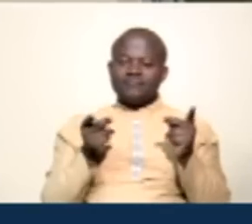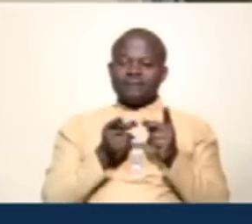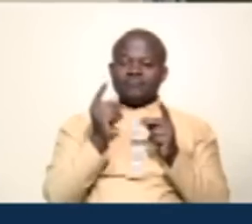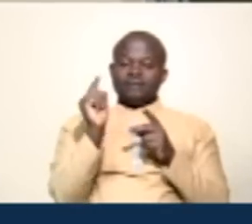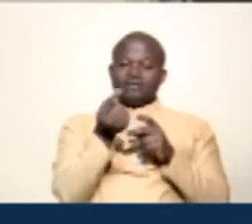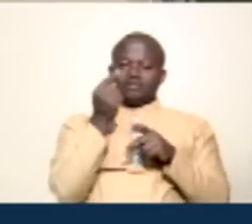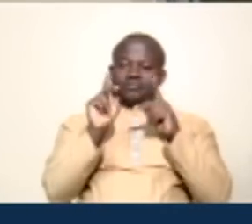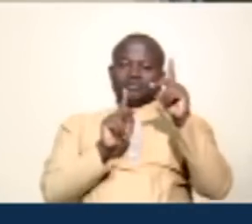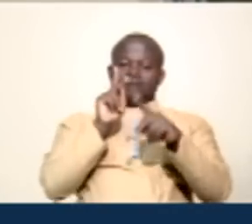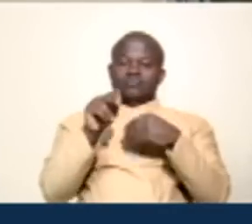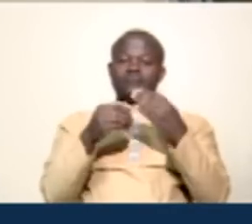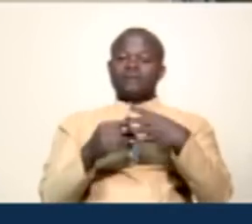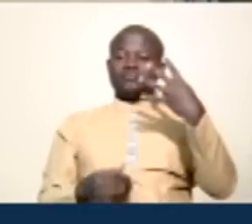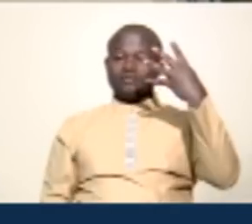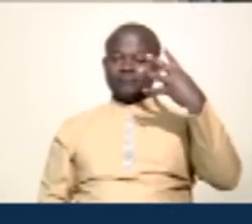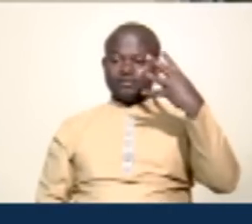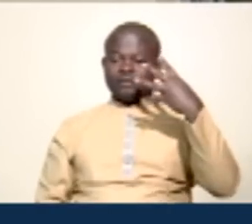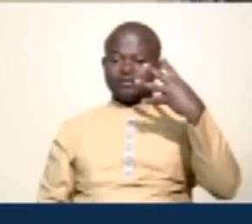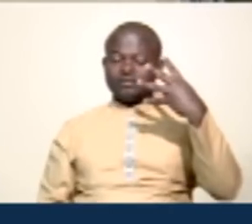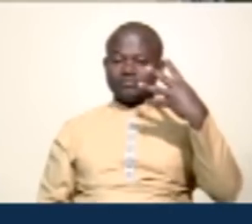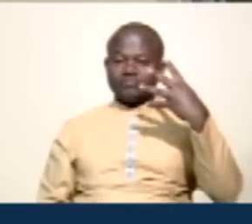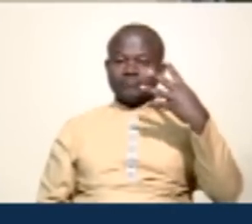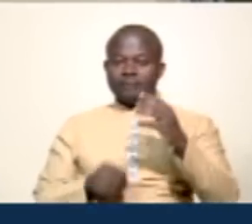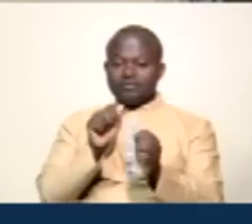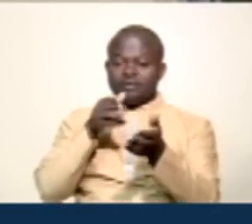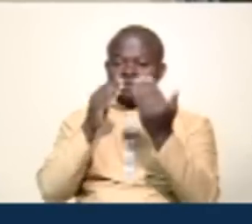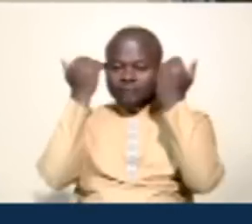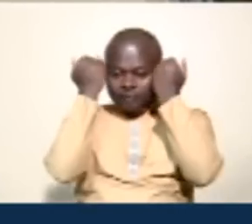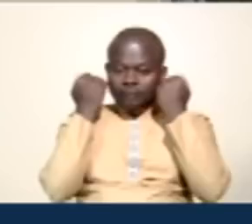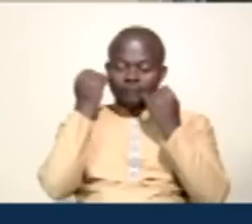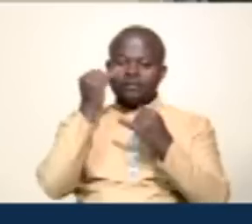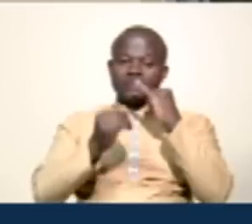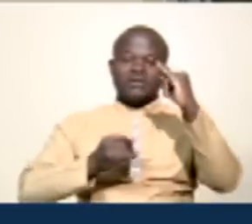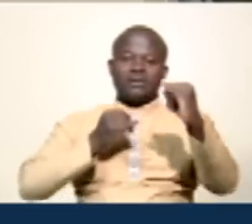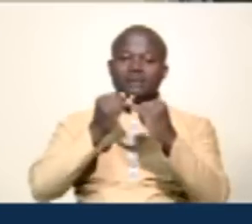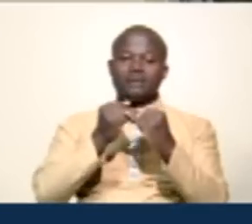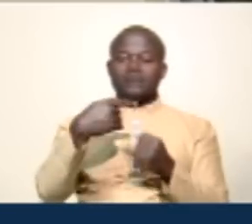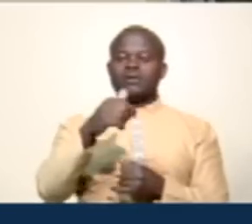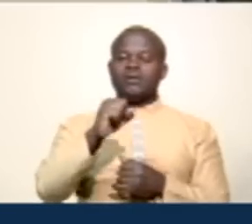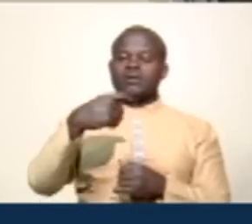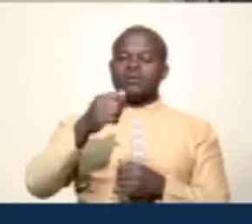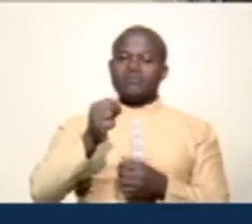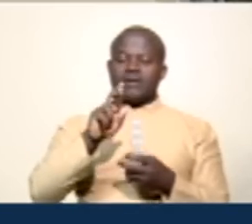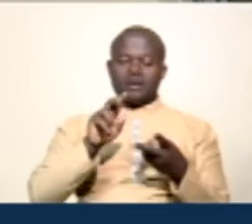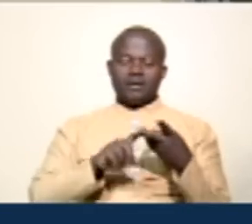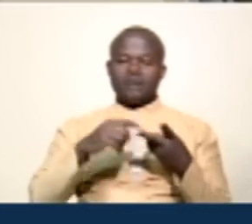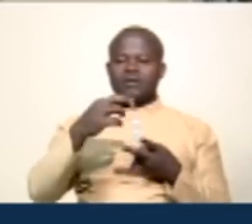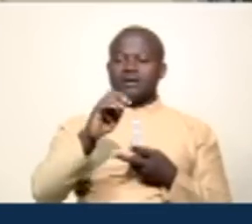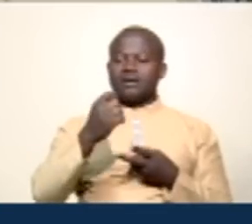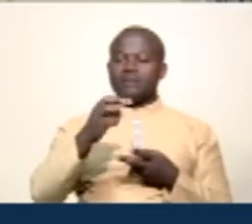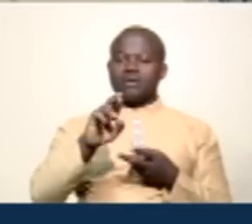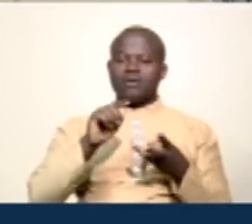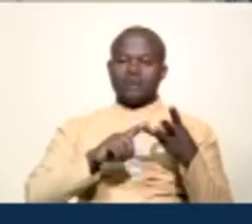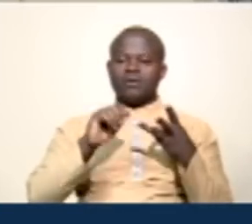hari abantu bane bakurikiranwe n'ubutabera mpuzamahanga Gaspari Kanyabikiga Gregoire